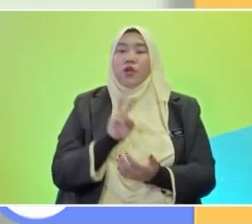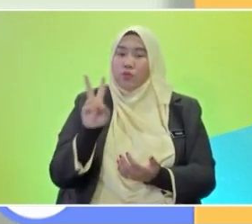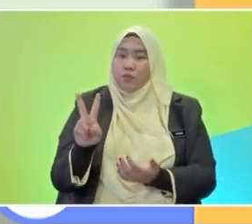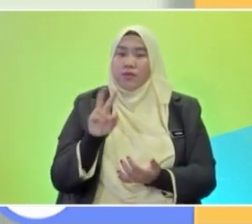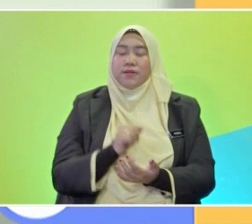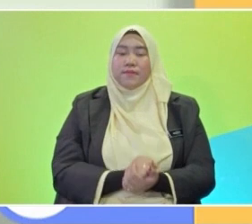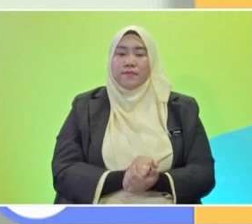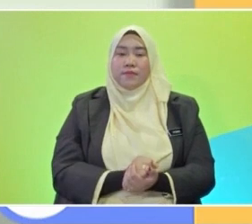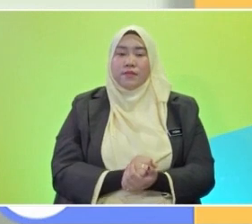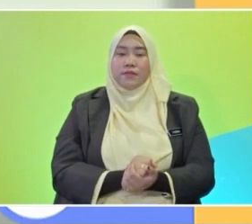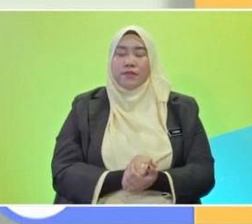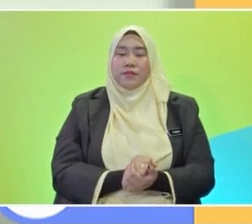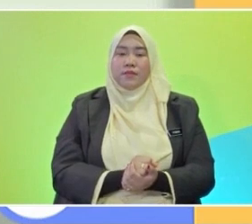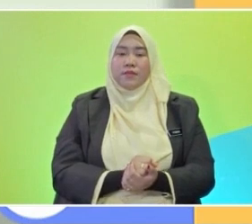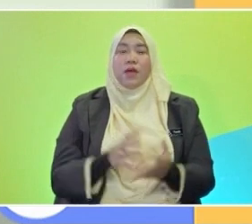dua